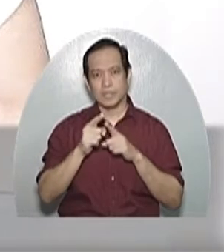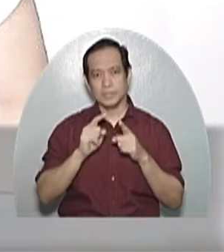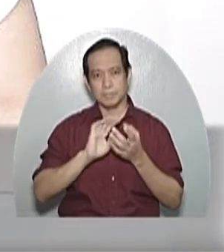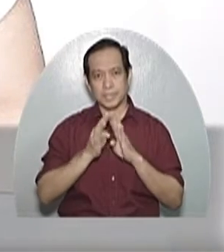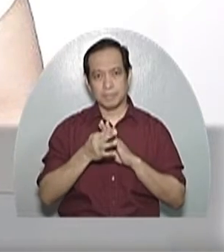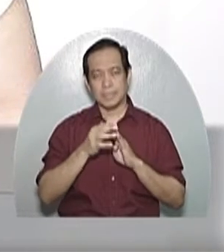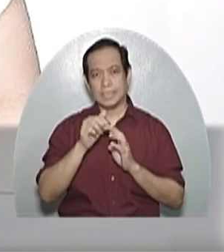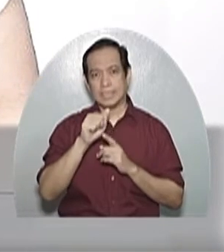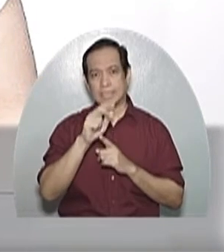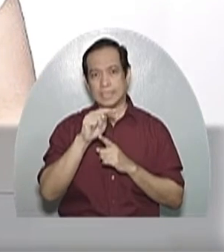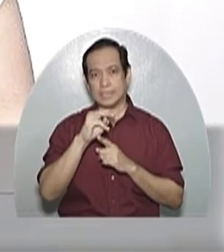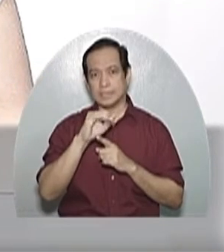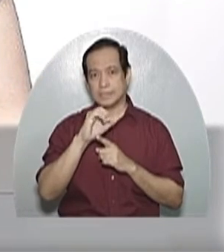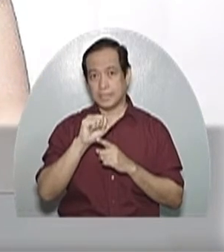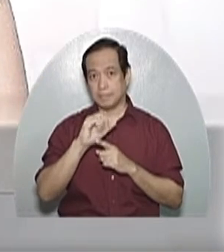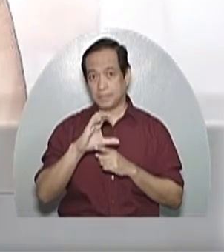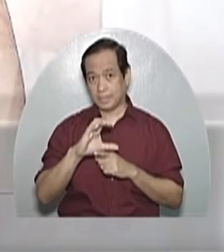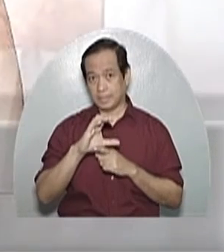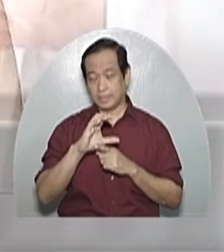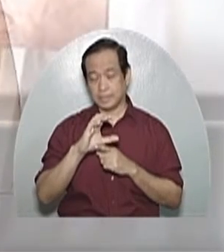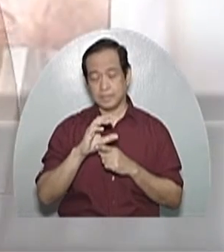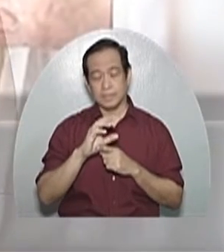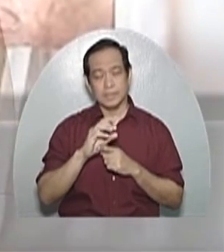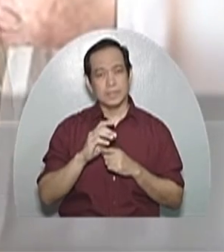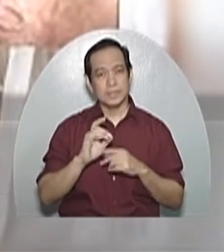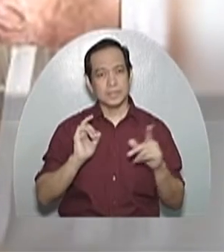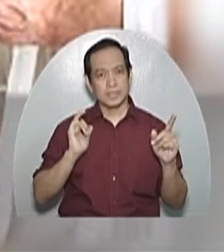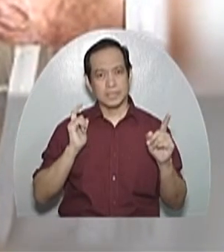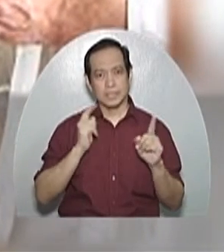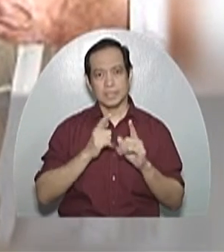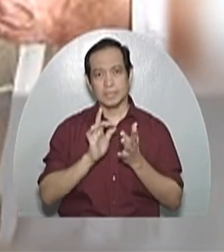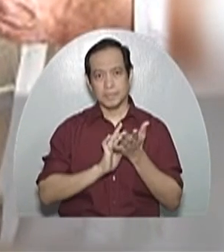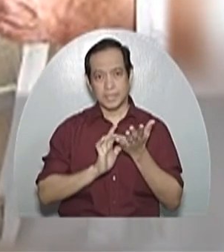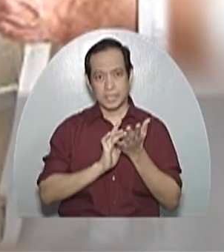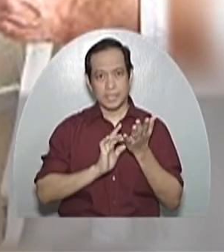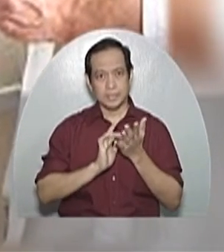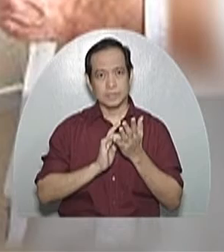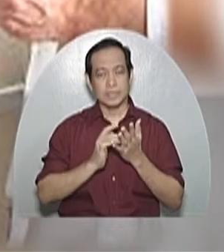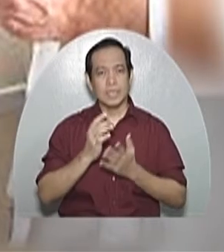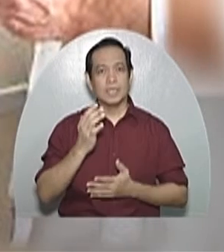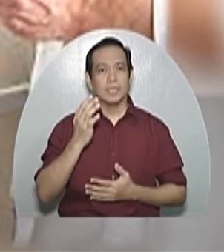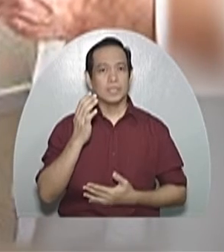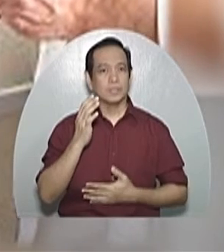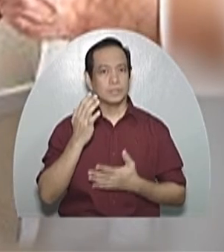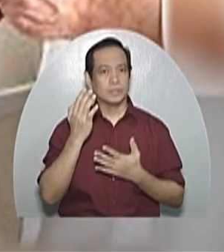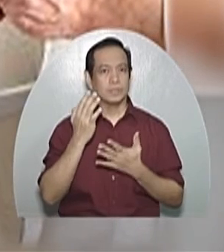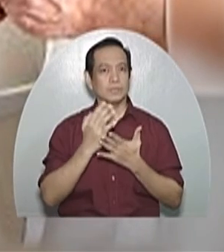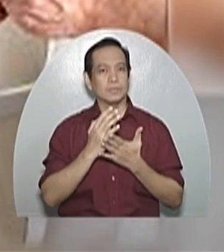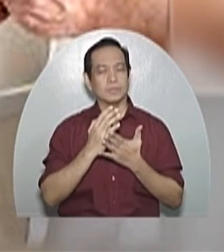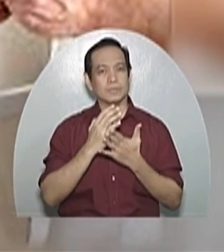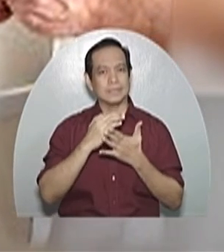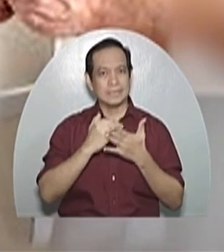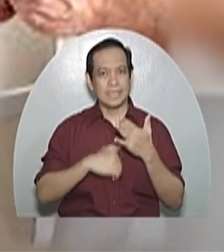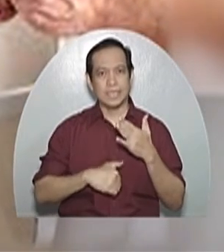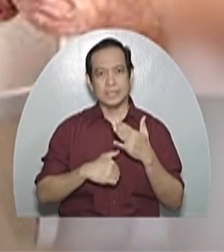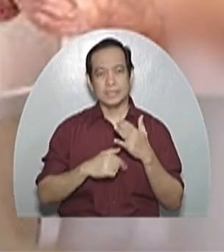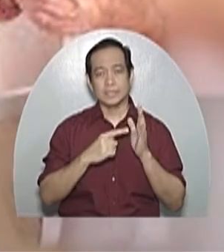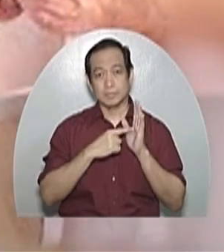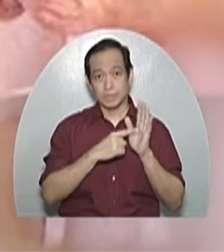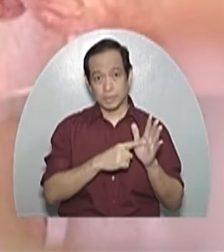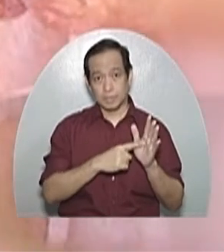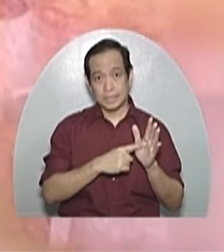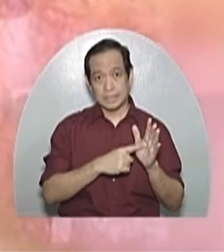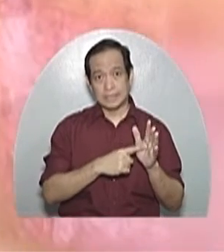pagiging anemic at kakulangan ng dugo. Ang layunin ng gamutan ay mabawasan ang mga lumalabas sa sintomas dulot